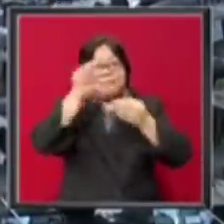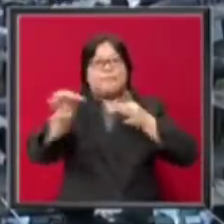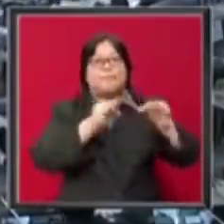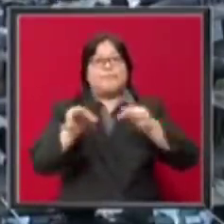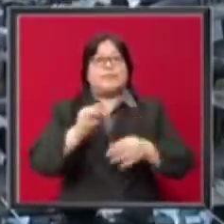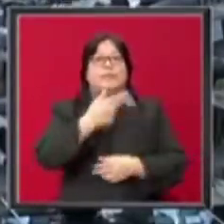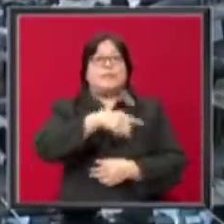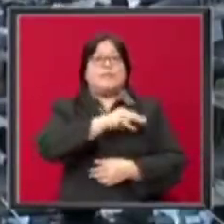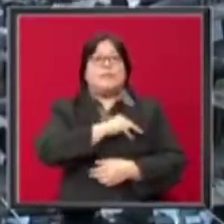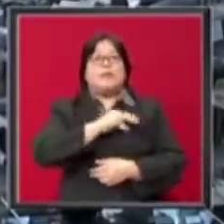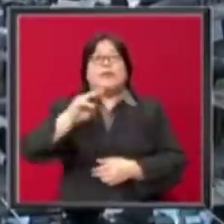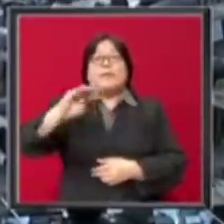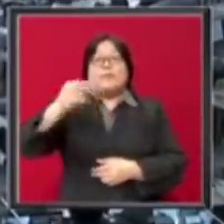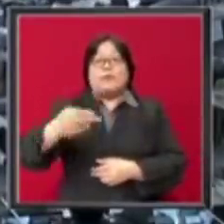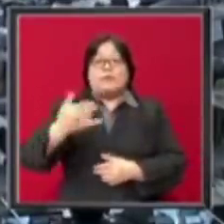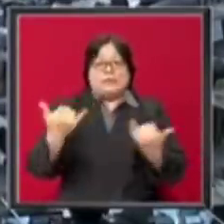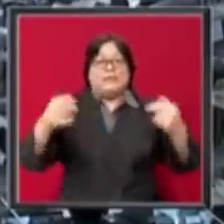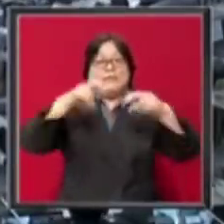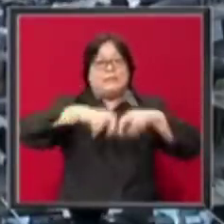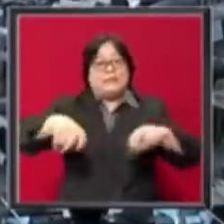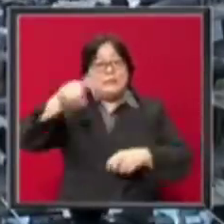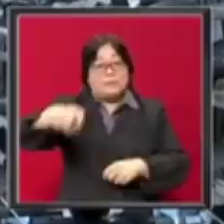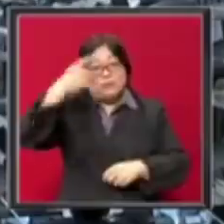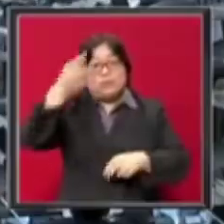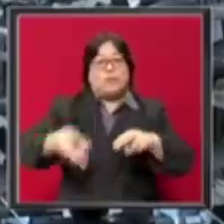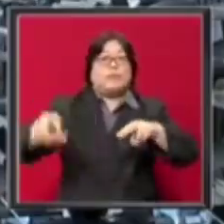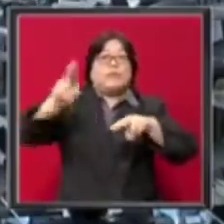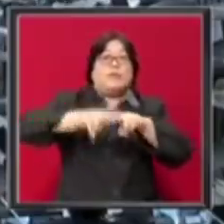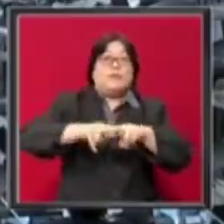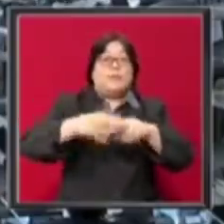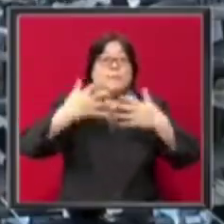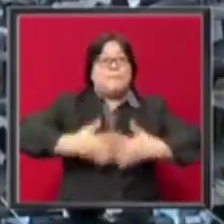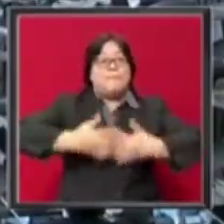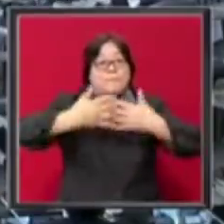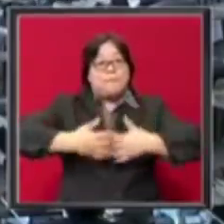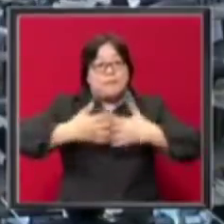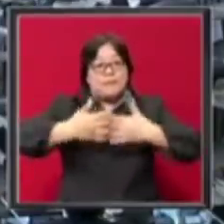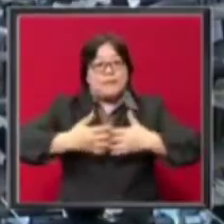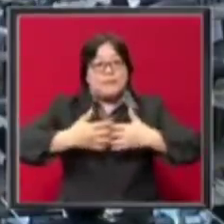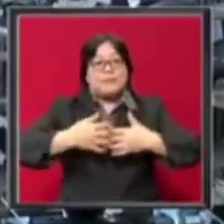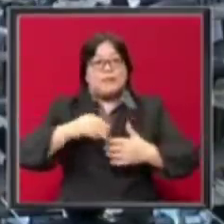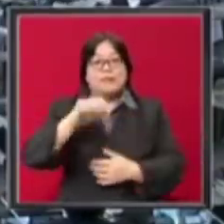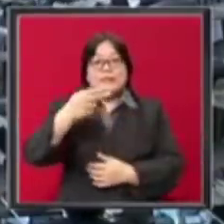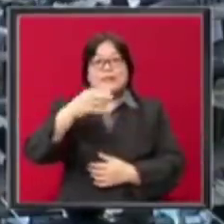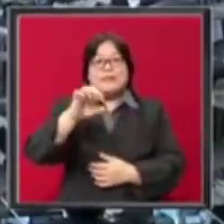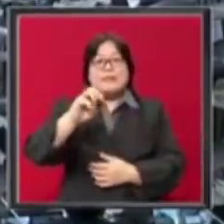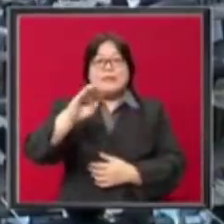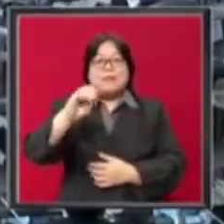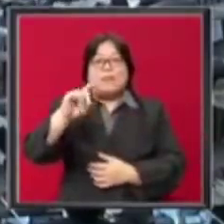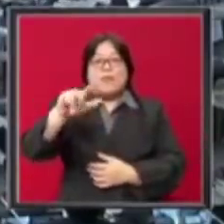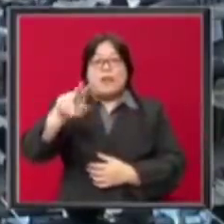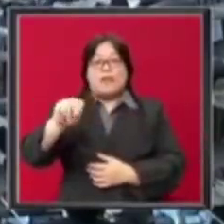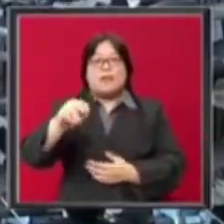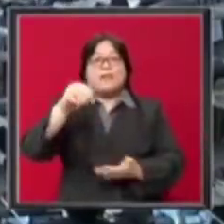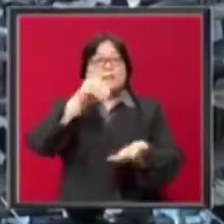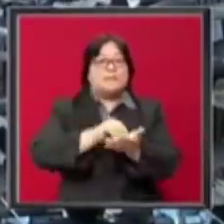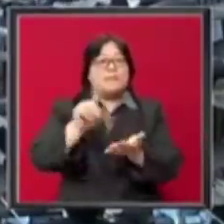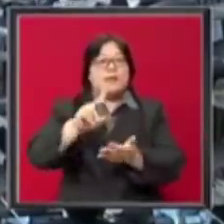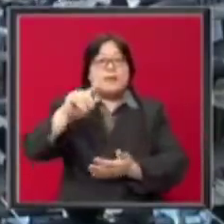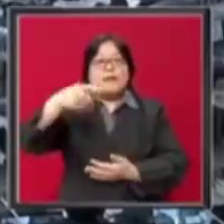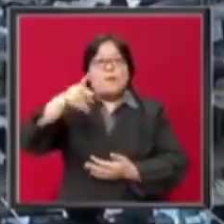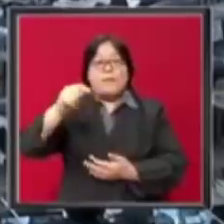PKB rakyat patuh. Tapi bila orang besar melakukan pelanggaran, bukan